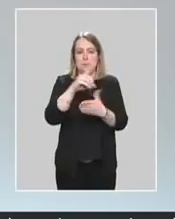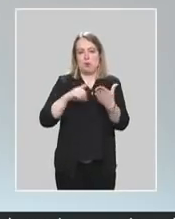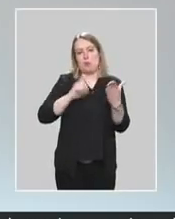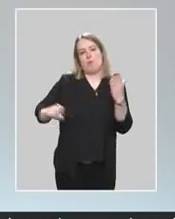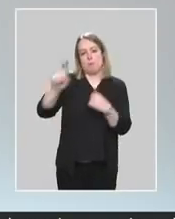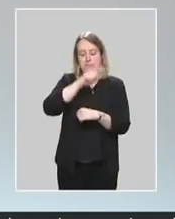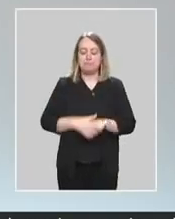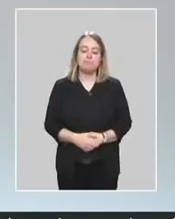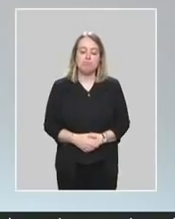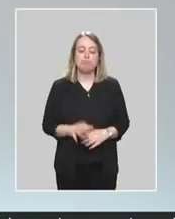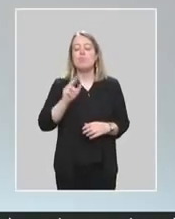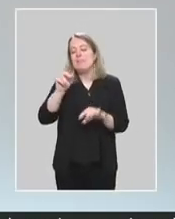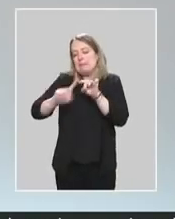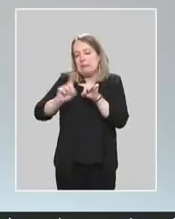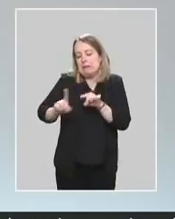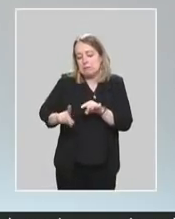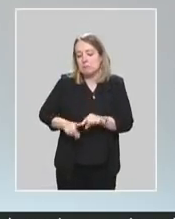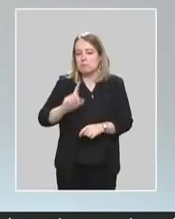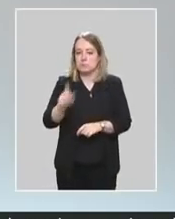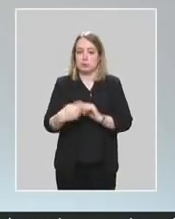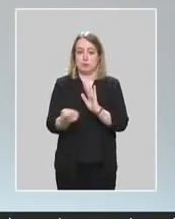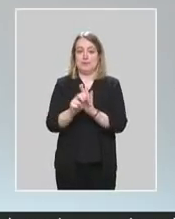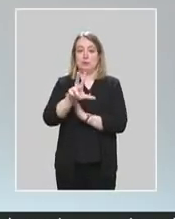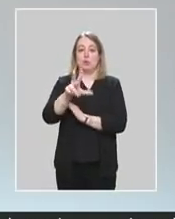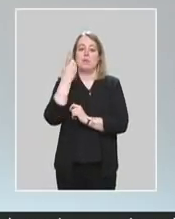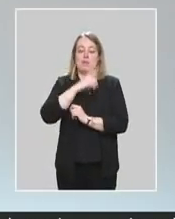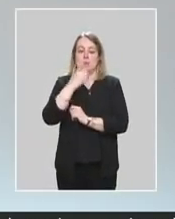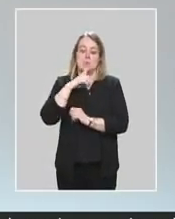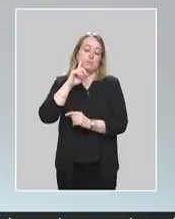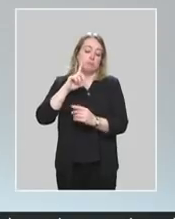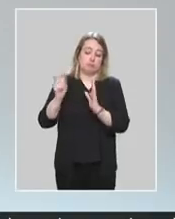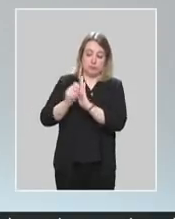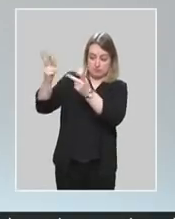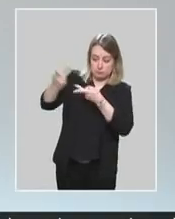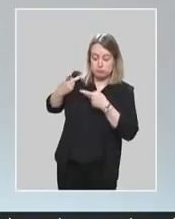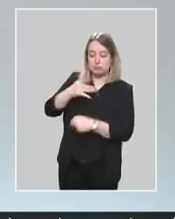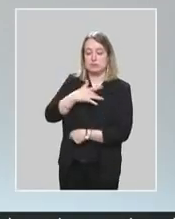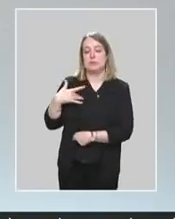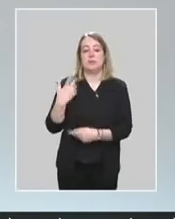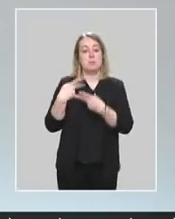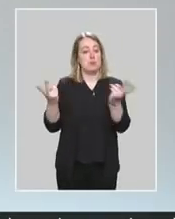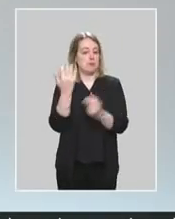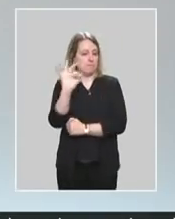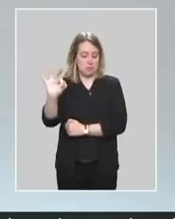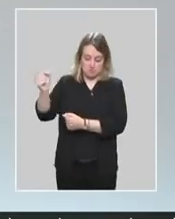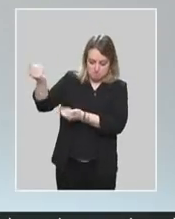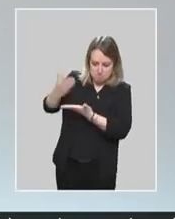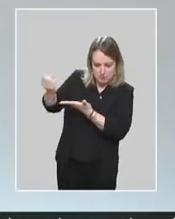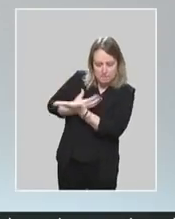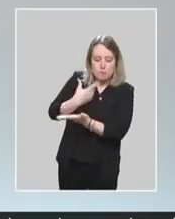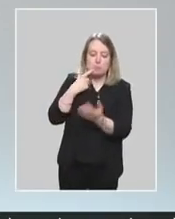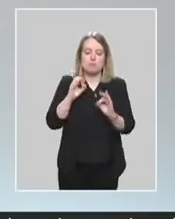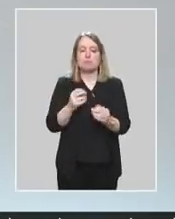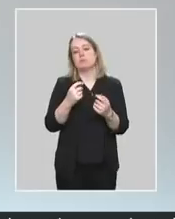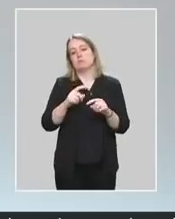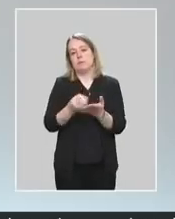Je livrerai les détails, comme je vous le disais, le 3 décembre à la suite de Santé publique France. Mais d'ores et déjà, ce que l'on peut dire, c'est que